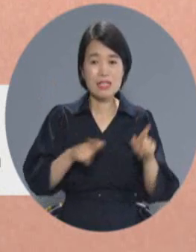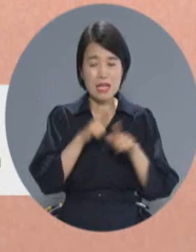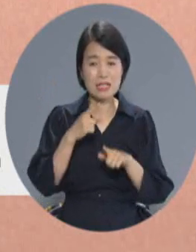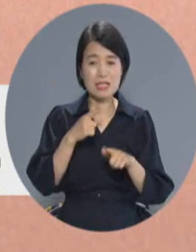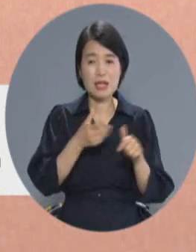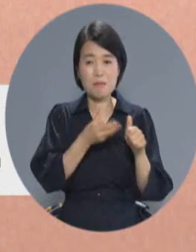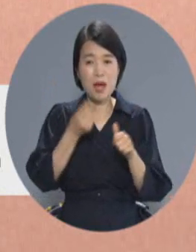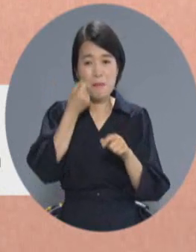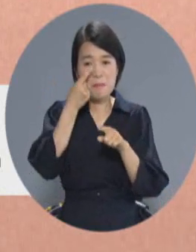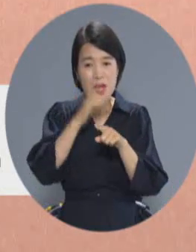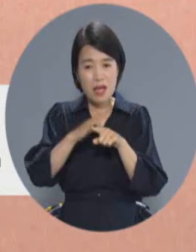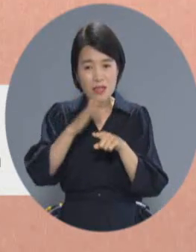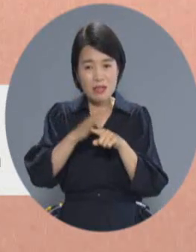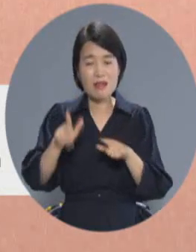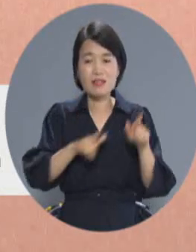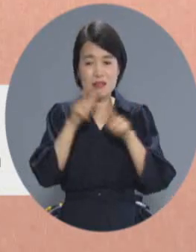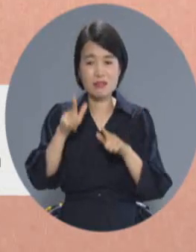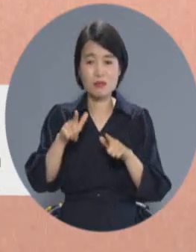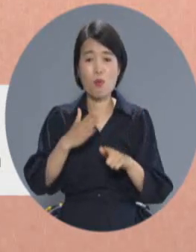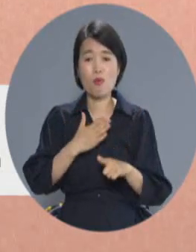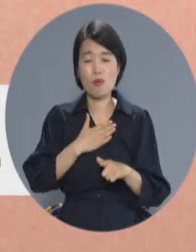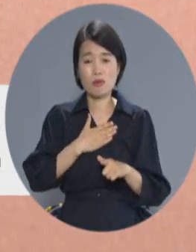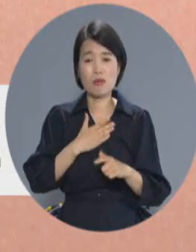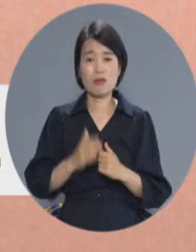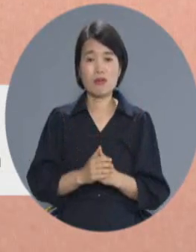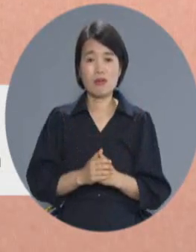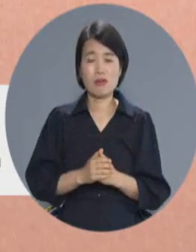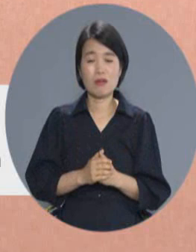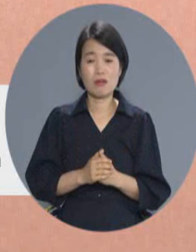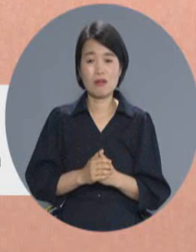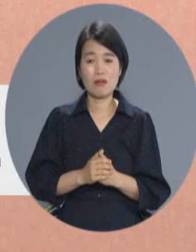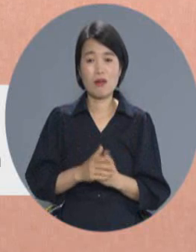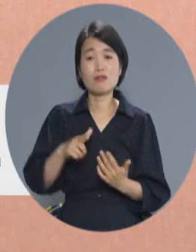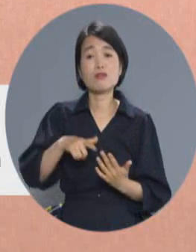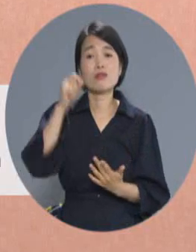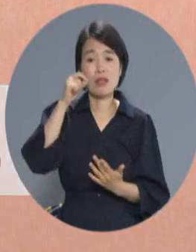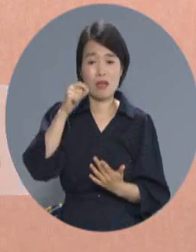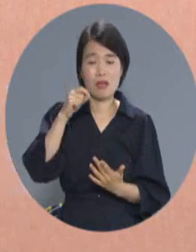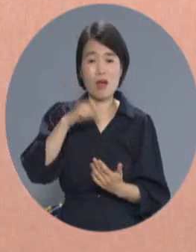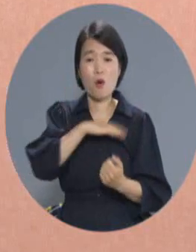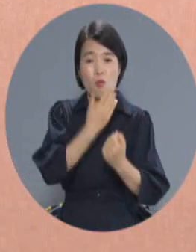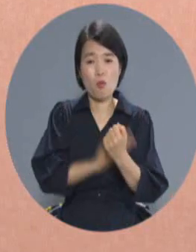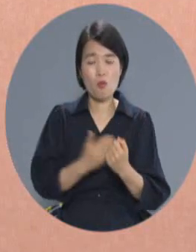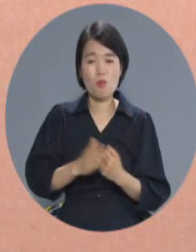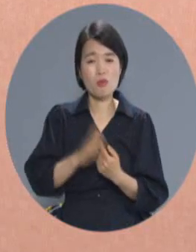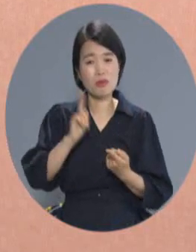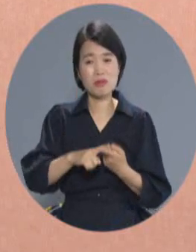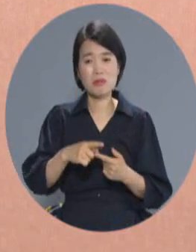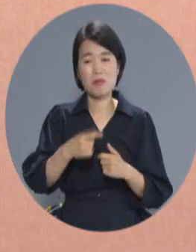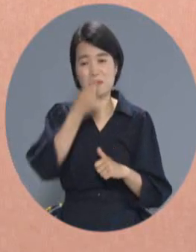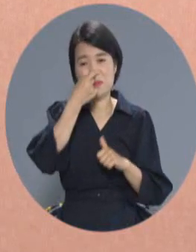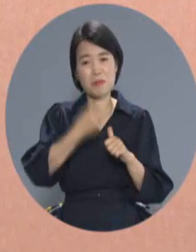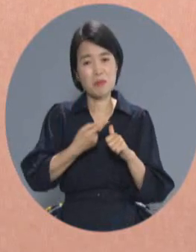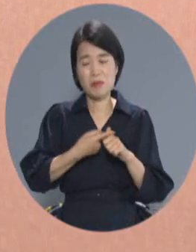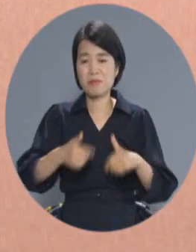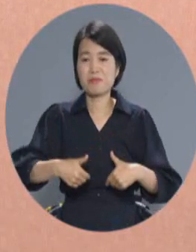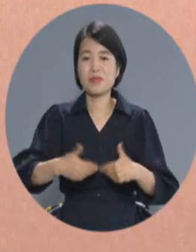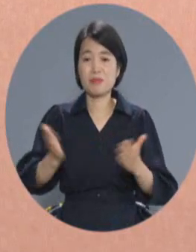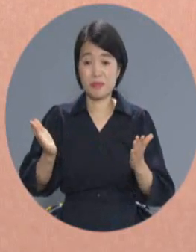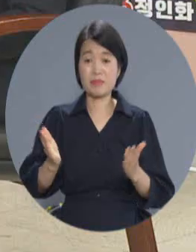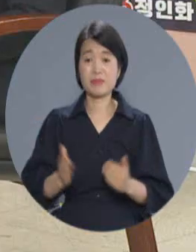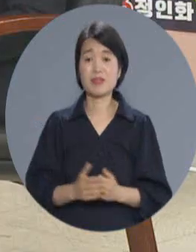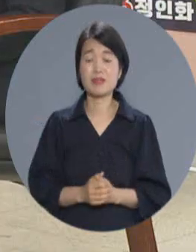임대를 살든지 그거는 개인의 영역에 속하는 것이기 때문에 왈과 얼발 성질의 것이 아니다 이렇게 생각을